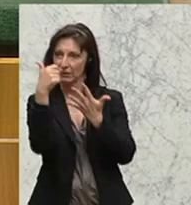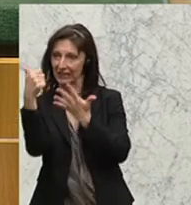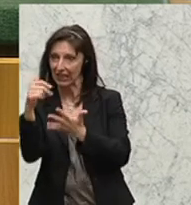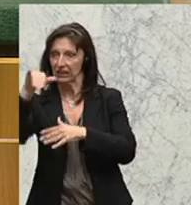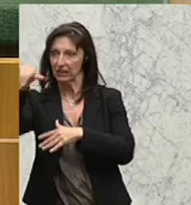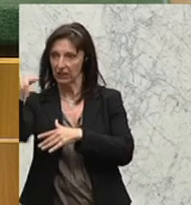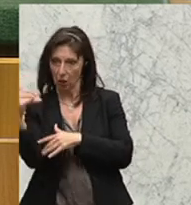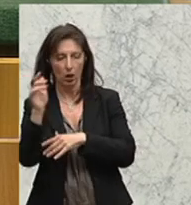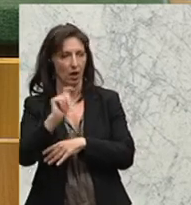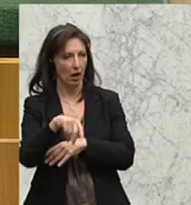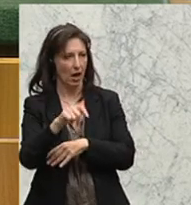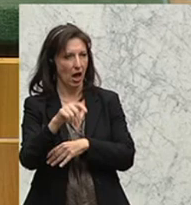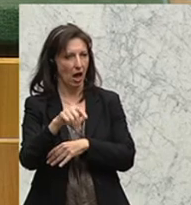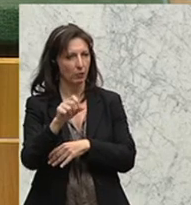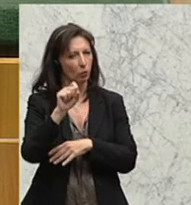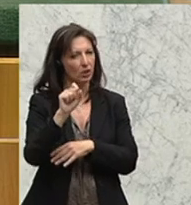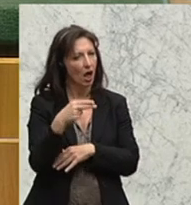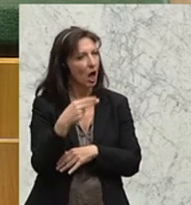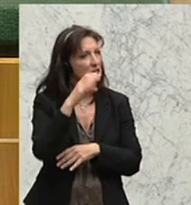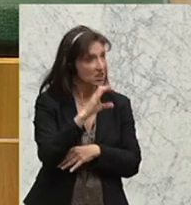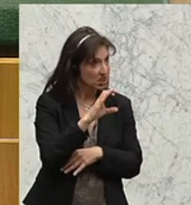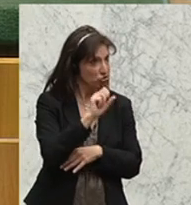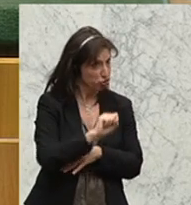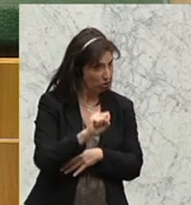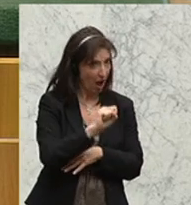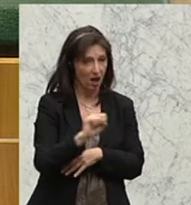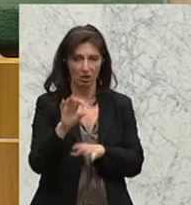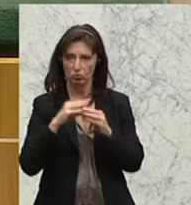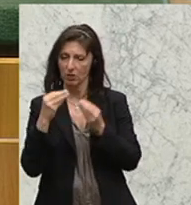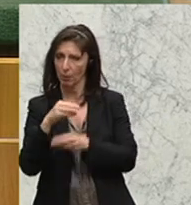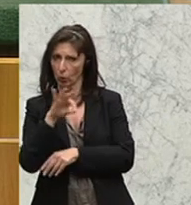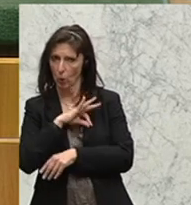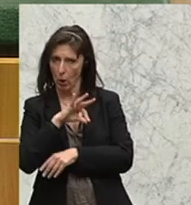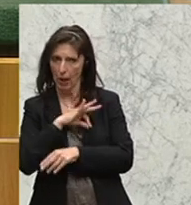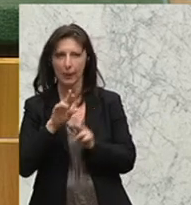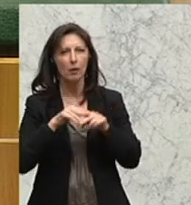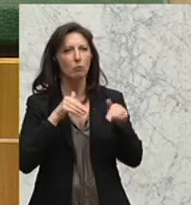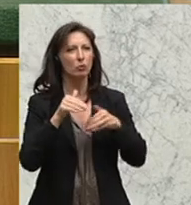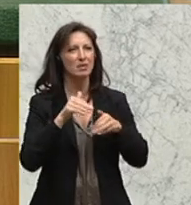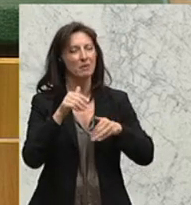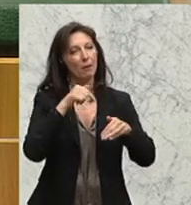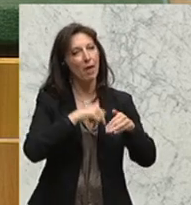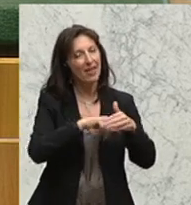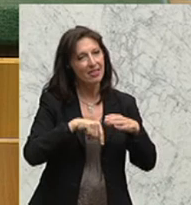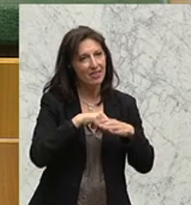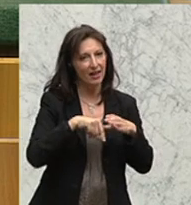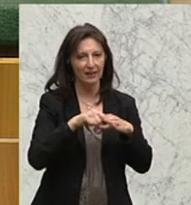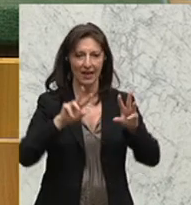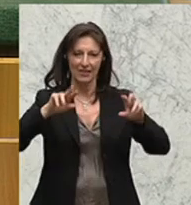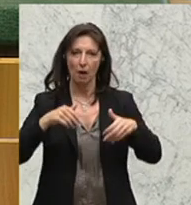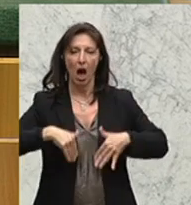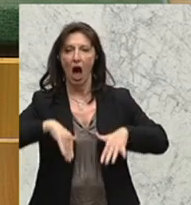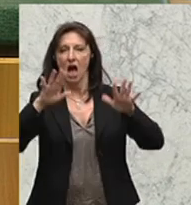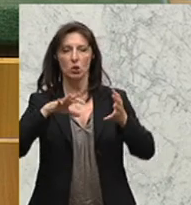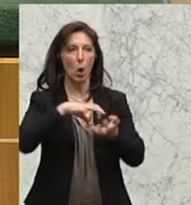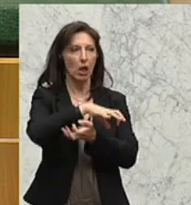5067J der Abgeordneten Strache, Kolleginnen und Kollegen an die Bundesministerin für Inneres betreffend Asylchaos